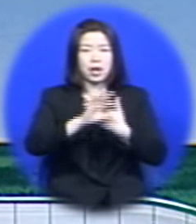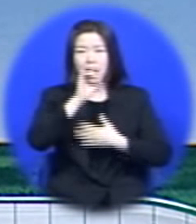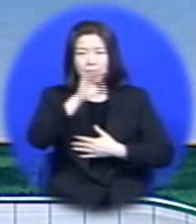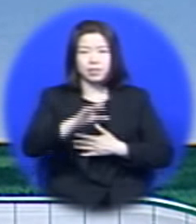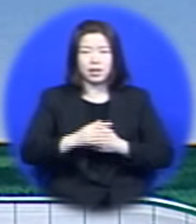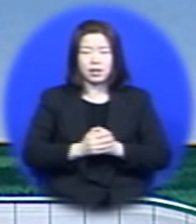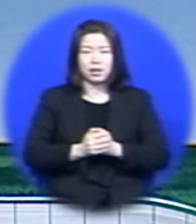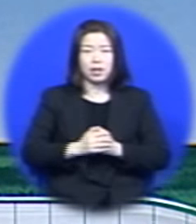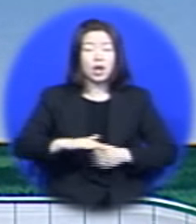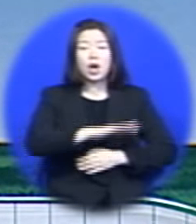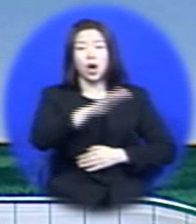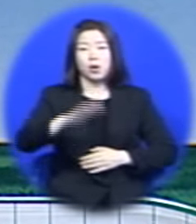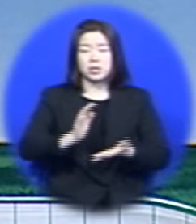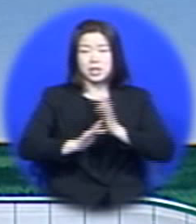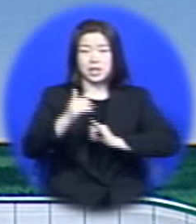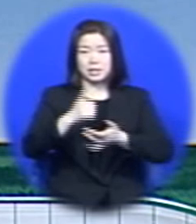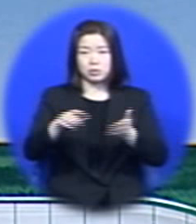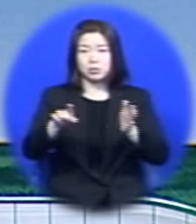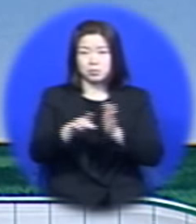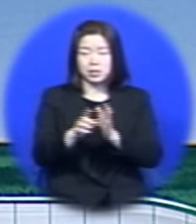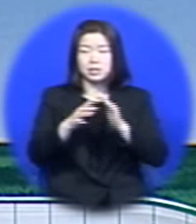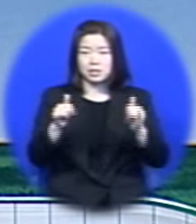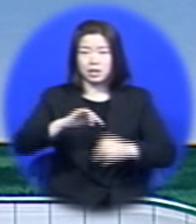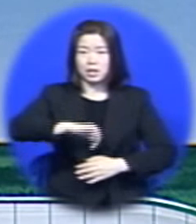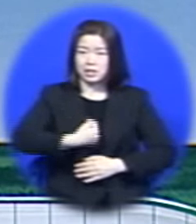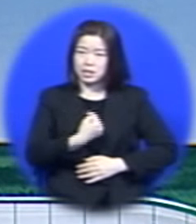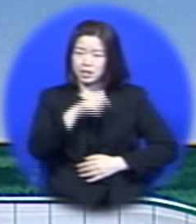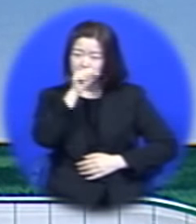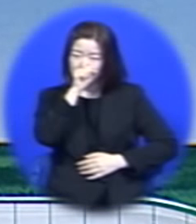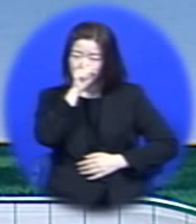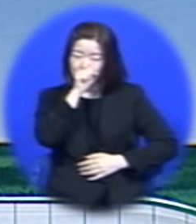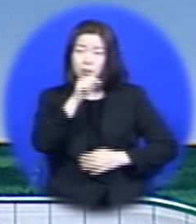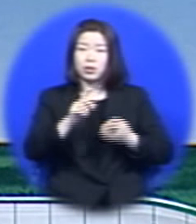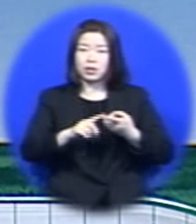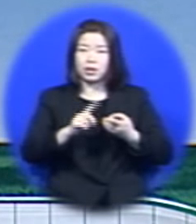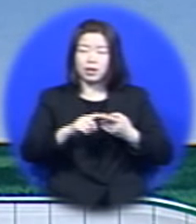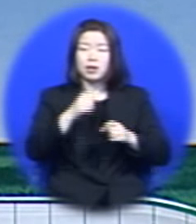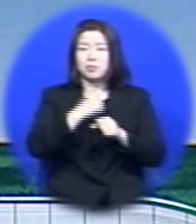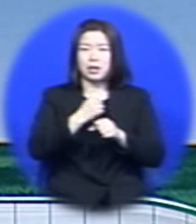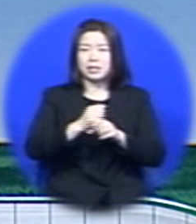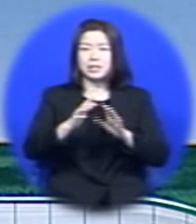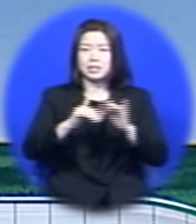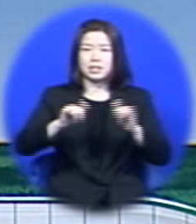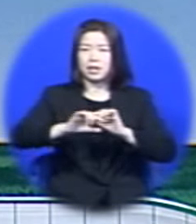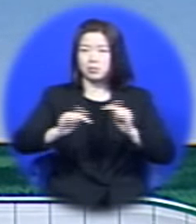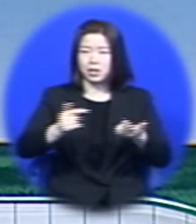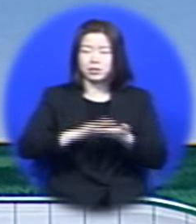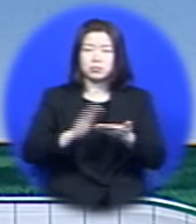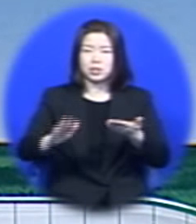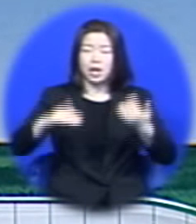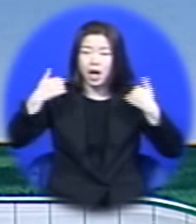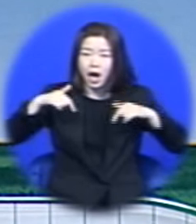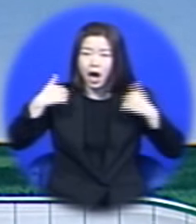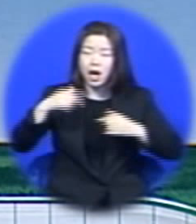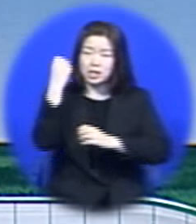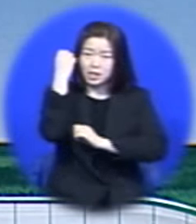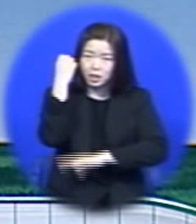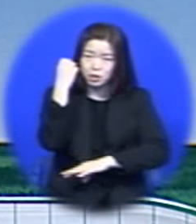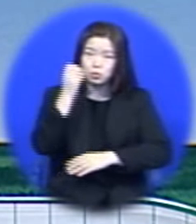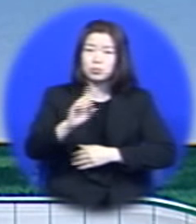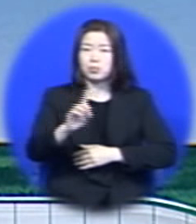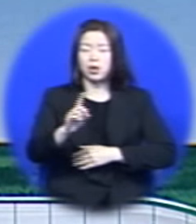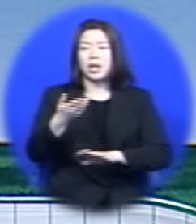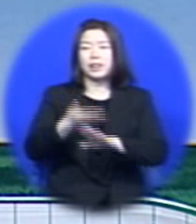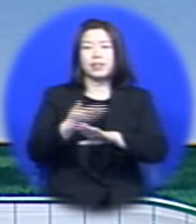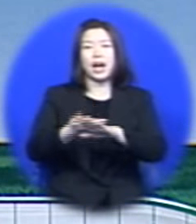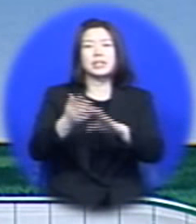여러분 예수 믿는 사람은 자기에게 좋을 대로 하는 사람 아닙니다. 항상 기준은